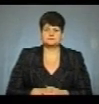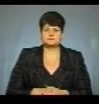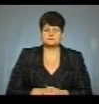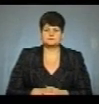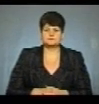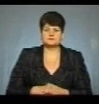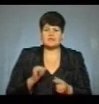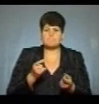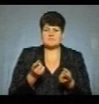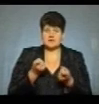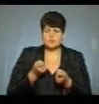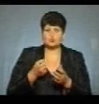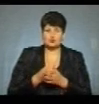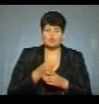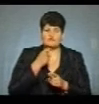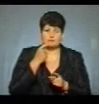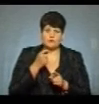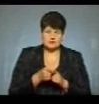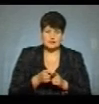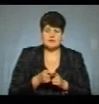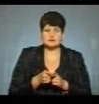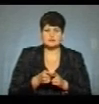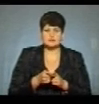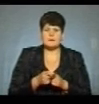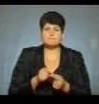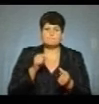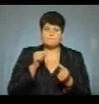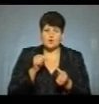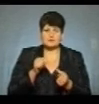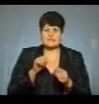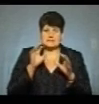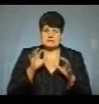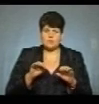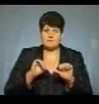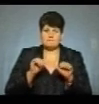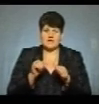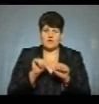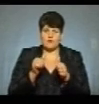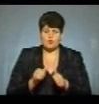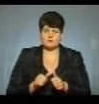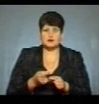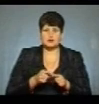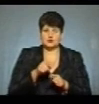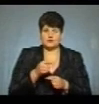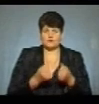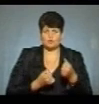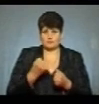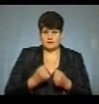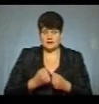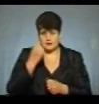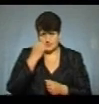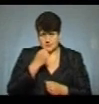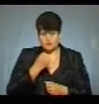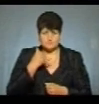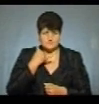і притягнути до відповідальності за протизаконне переоформлення даного автомобіля. Вам дуже дякуємо за